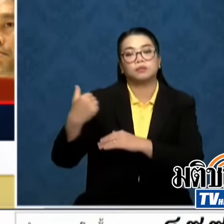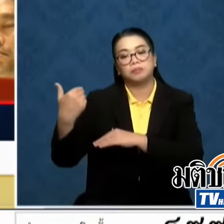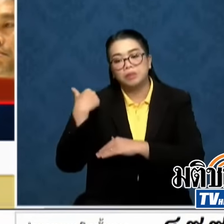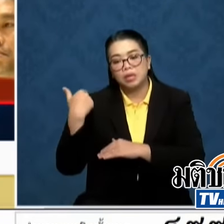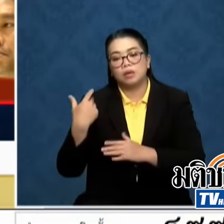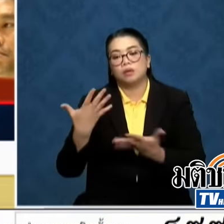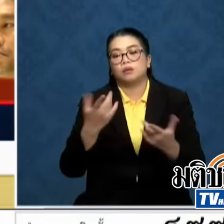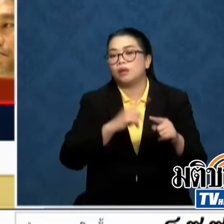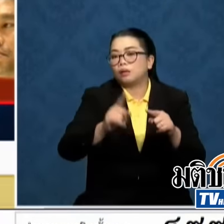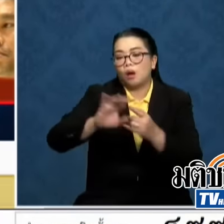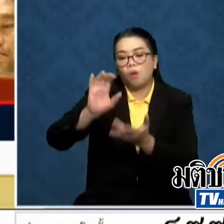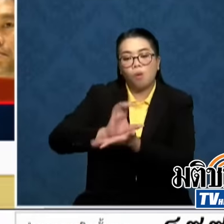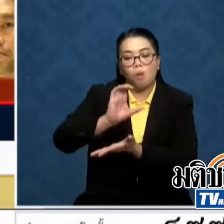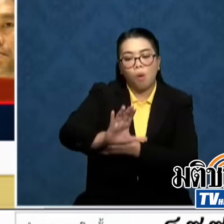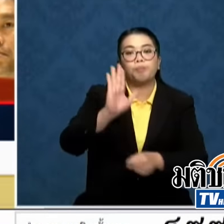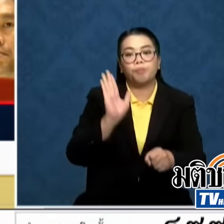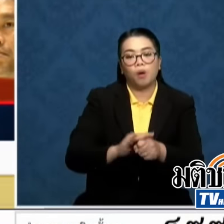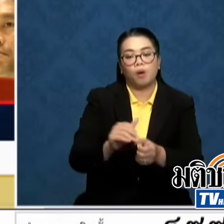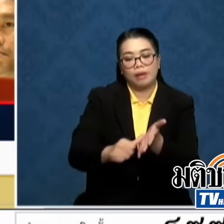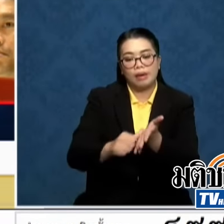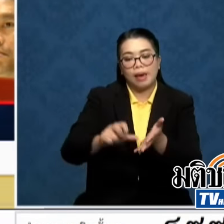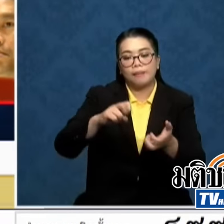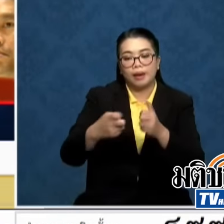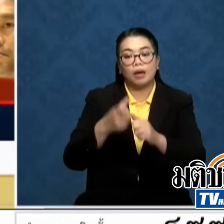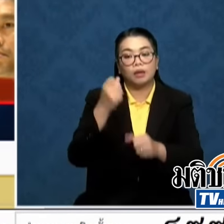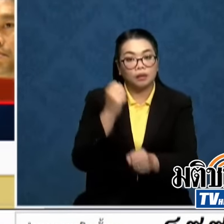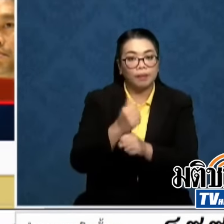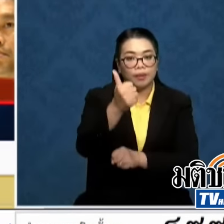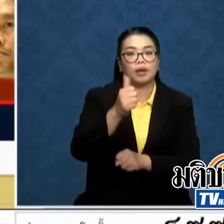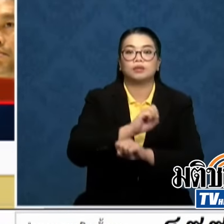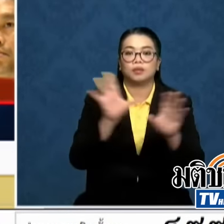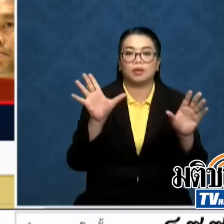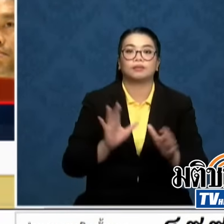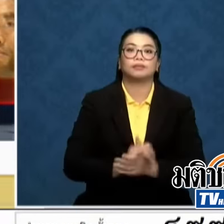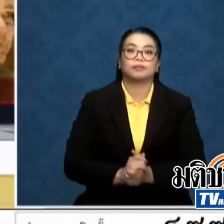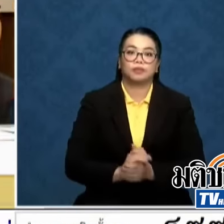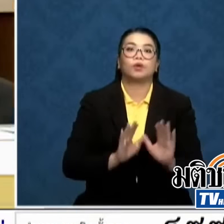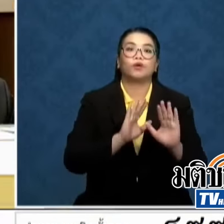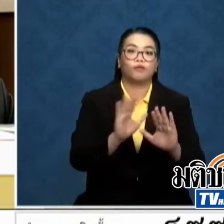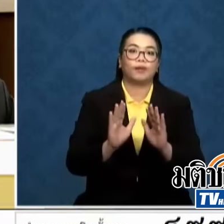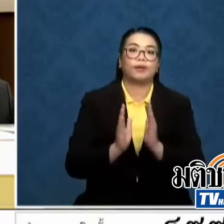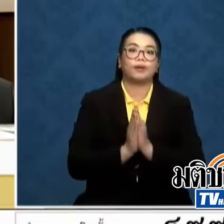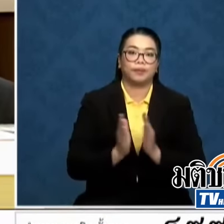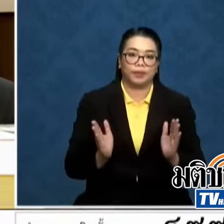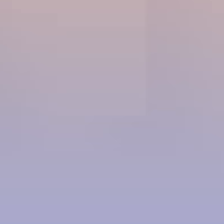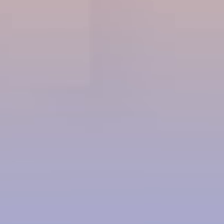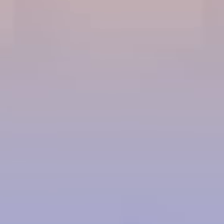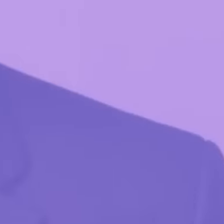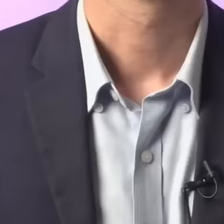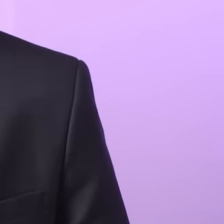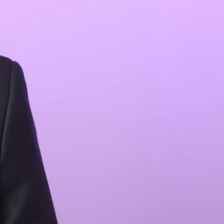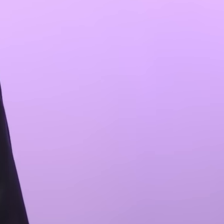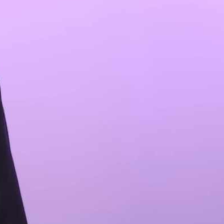มีอำนาจมีงบประมาณจะแก้ไขปัญหานี้ได้อย่างเป็นรูปธรรมขอฝากไว้ครับท่านประธานครับขอบพระคุณครับ